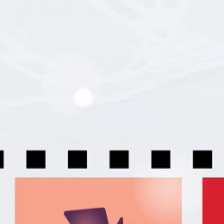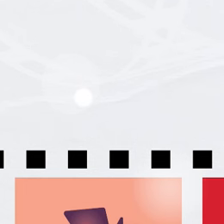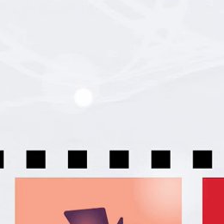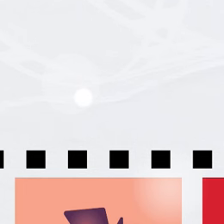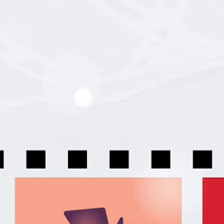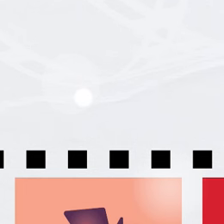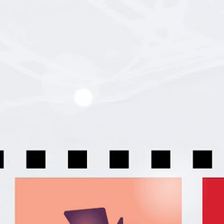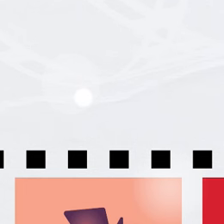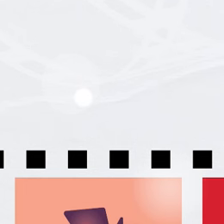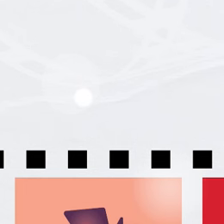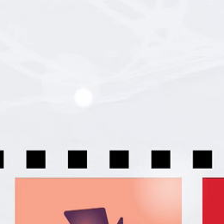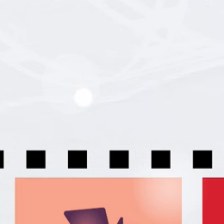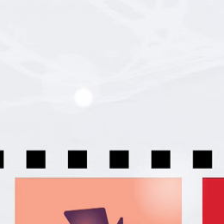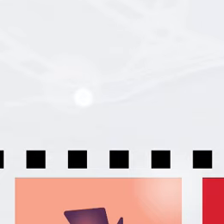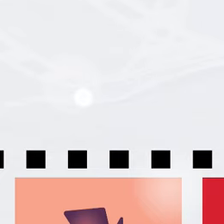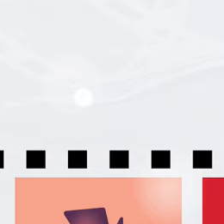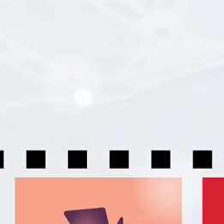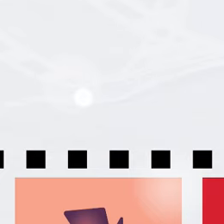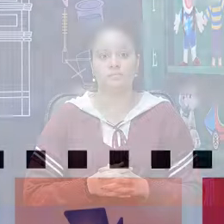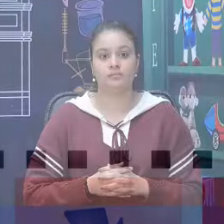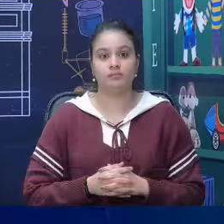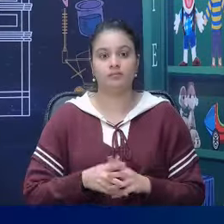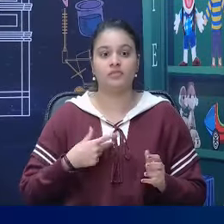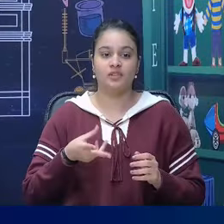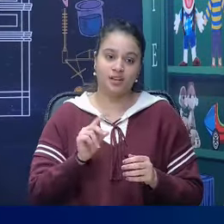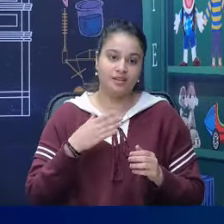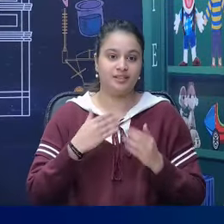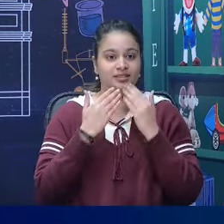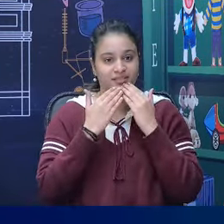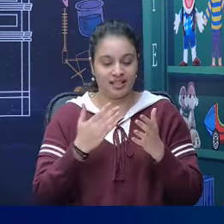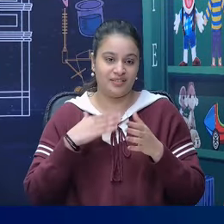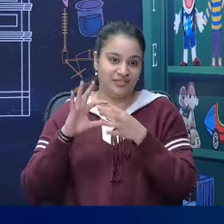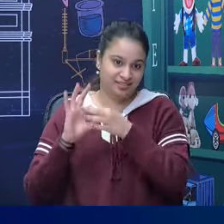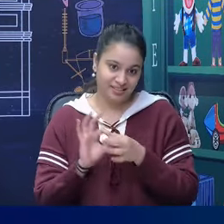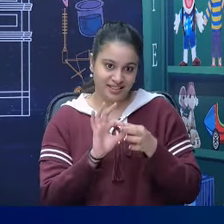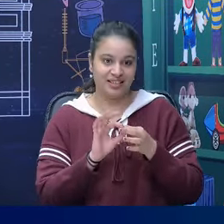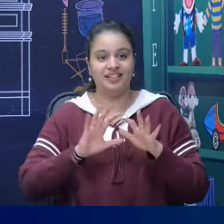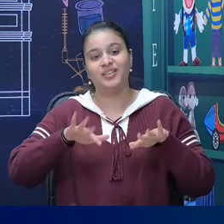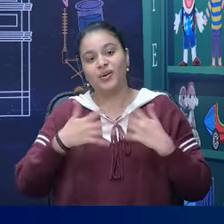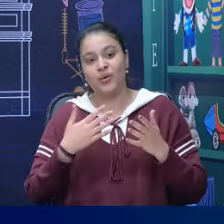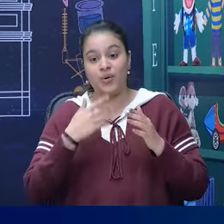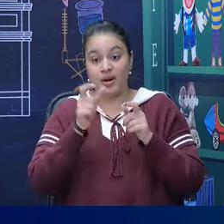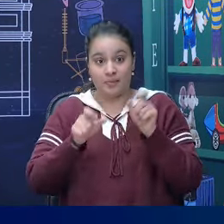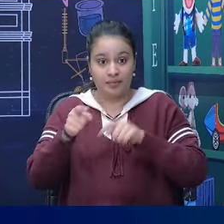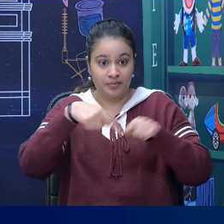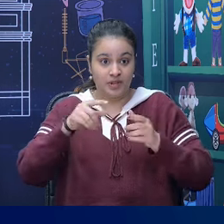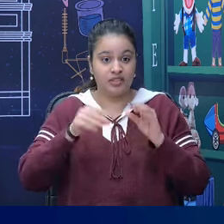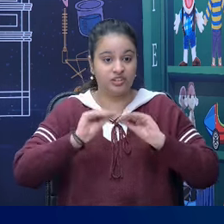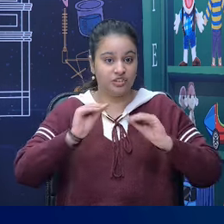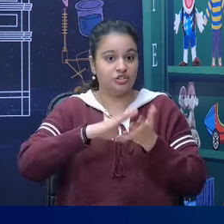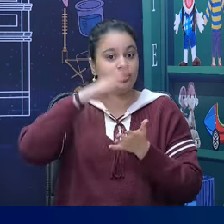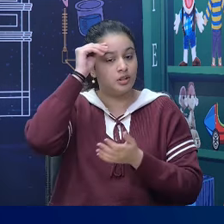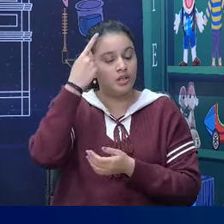एंट्री जरूर हमारे साथ शेयर कीजिए एक बार पुनः आप सभी का शुक्रिया हमारे साथ जुड़ने के लिए और दर्शकों टीचिंग लर्निंग